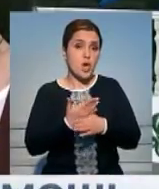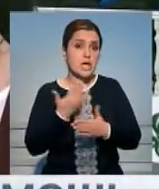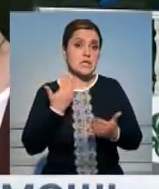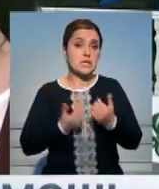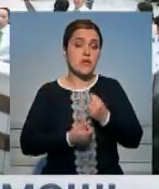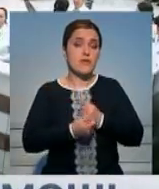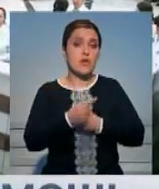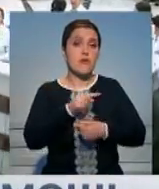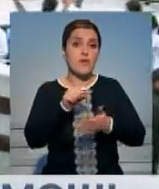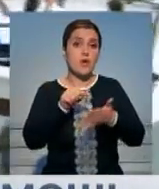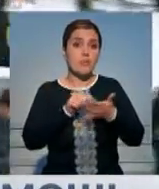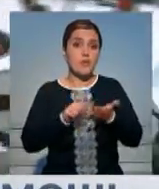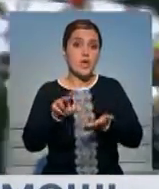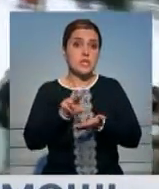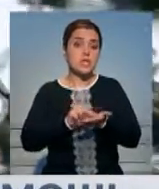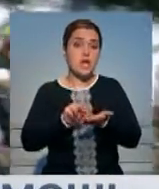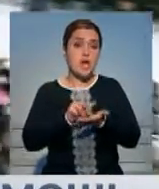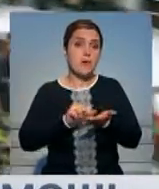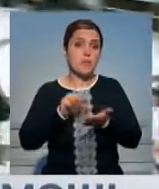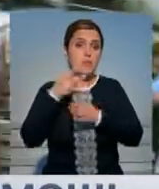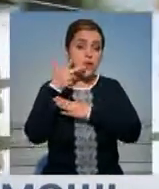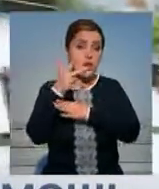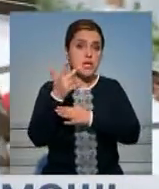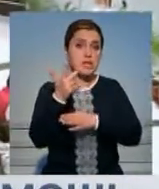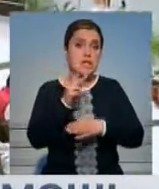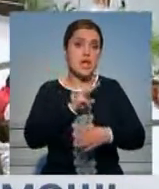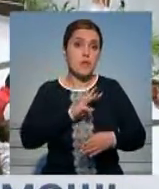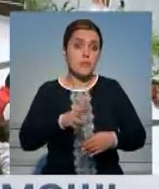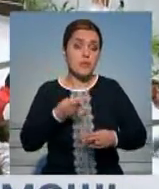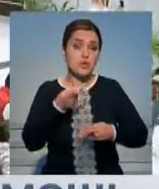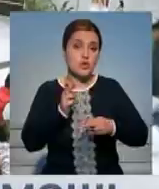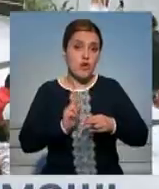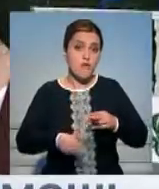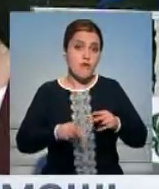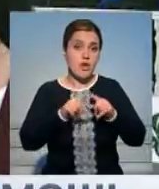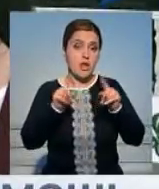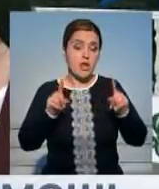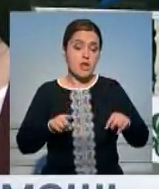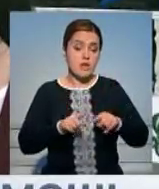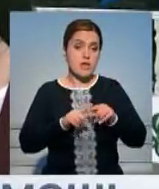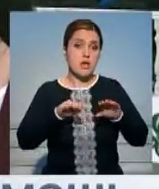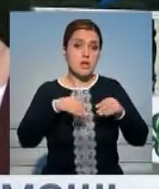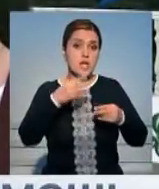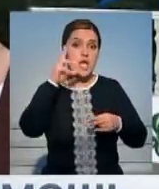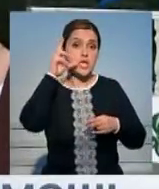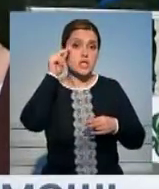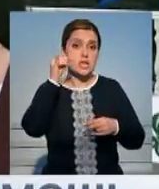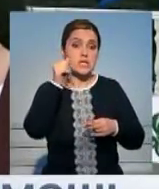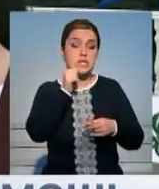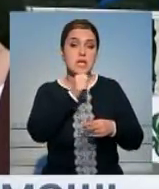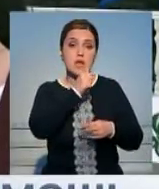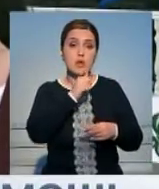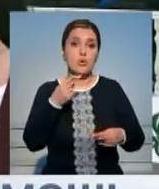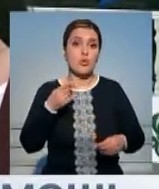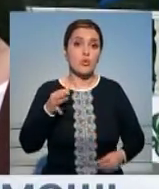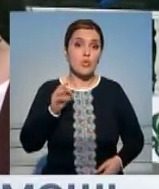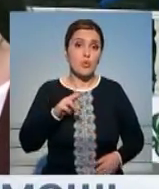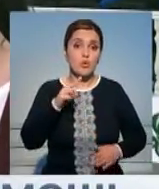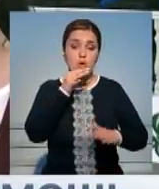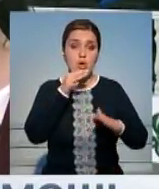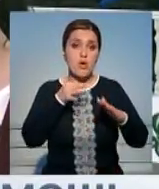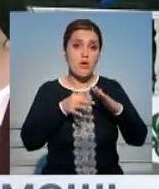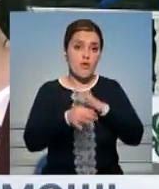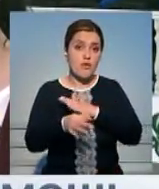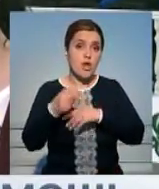вопросы. Запись длится всего 3 минуты. По завершении выдается чек с данными обратившегося, датой и секретным кодом. Ответ в формате